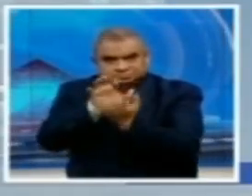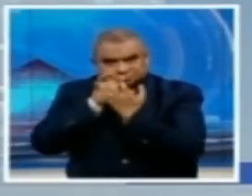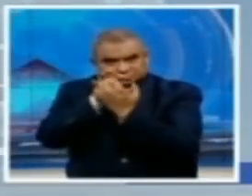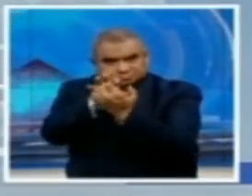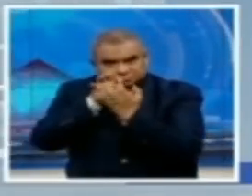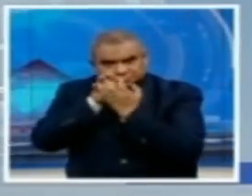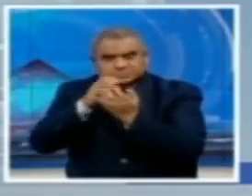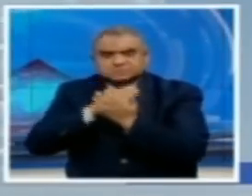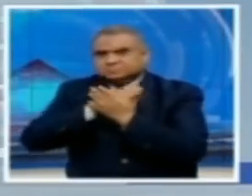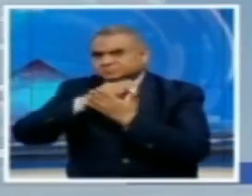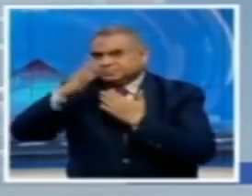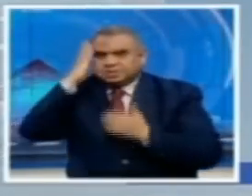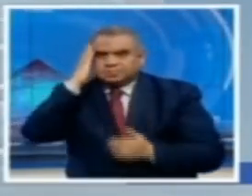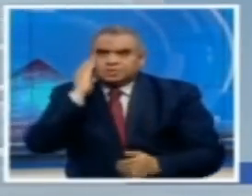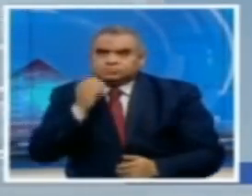الانتقالية وإنهاء الصراع.